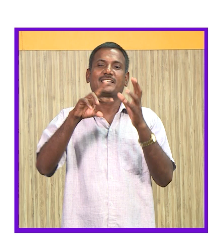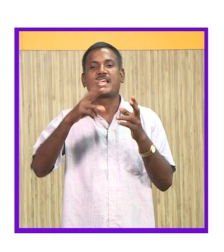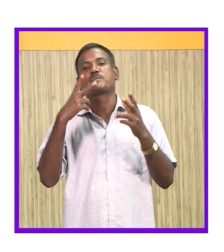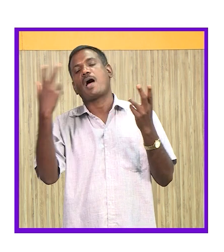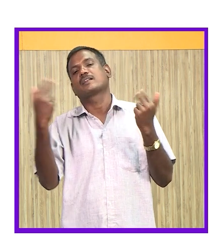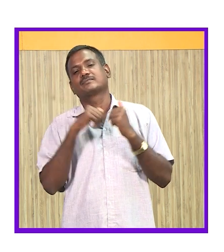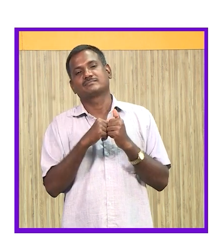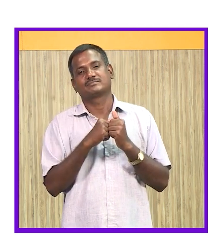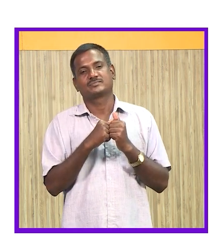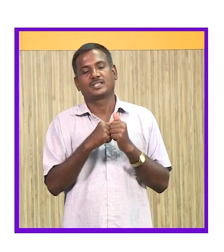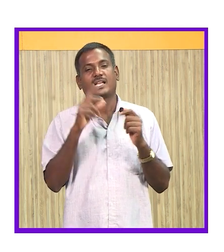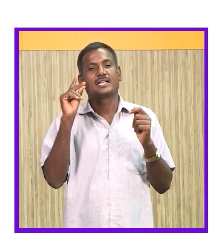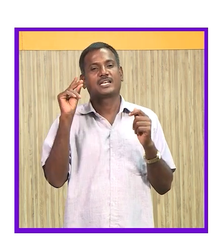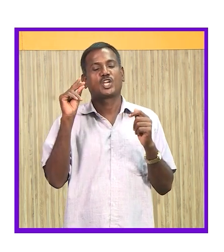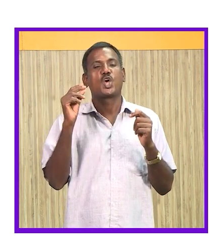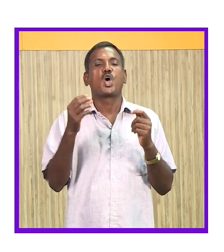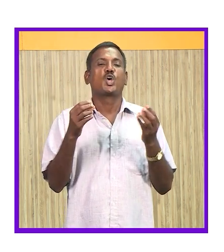மாற்றம். 2.